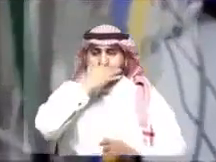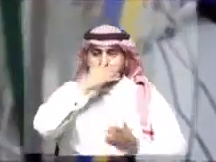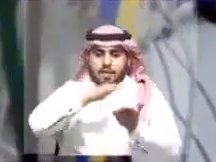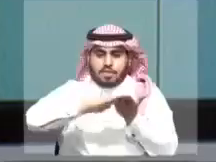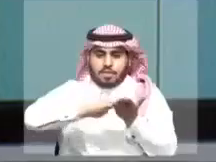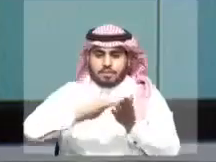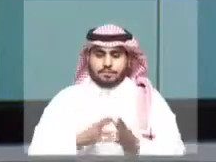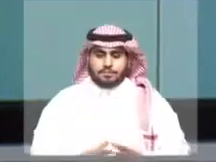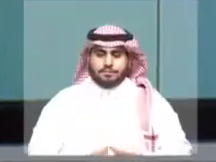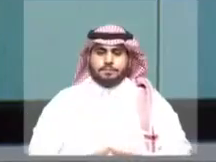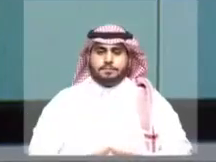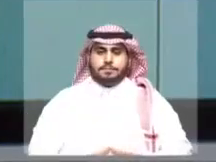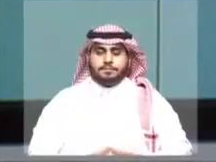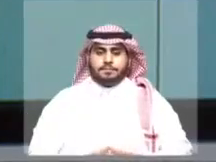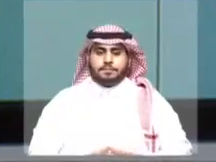الرياض.